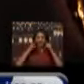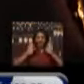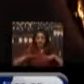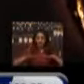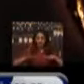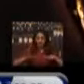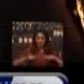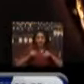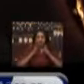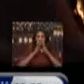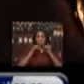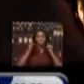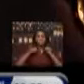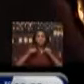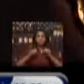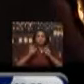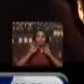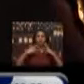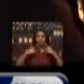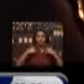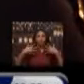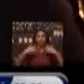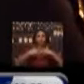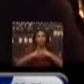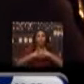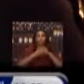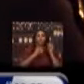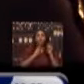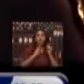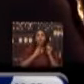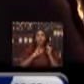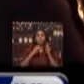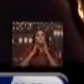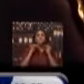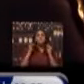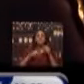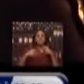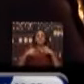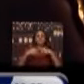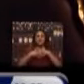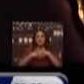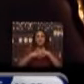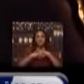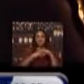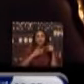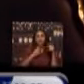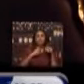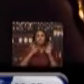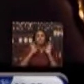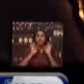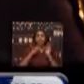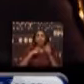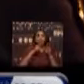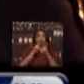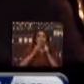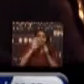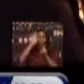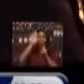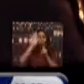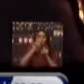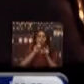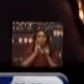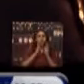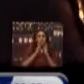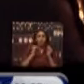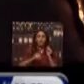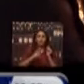فيها، بلد عايشة فينا. انا احساسي كده بالنسبة لمصر. وابويا كان